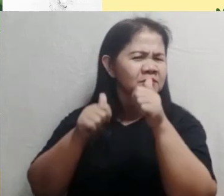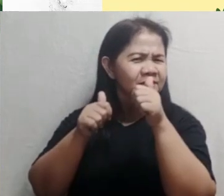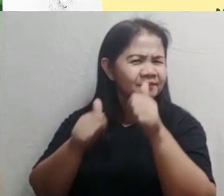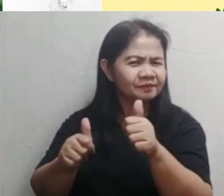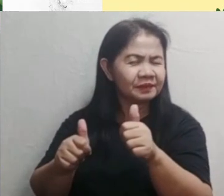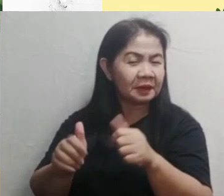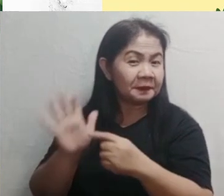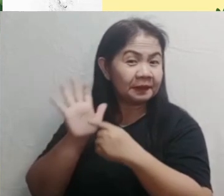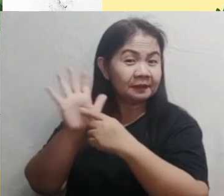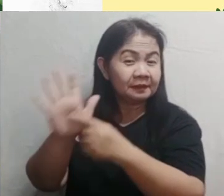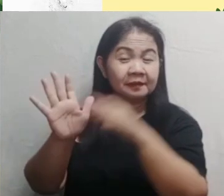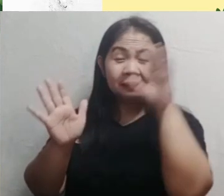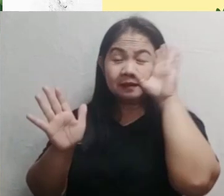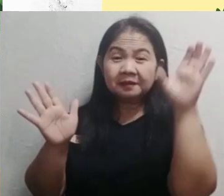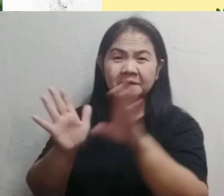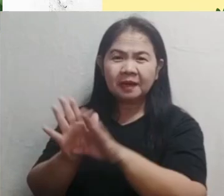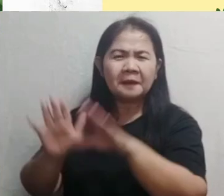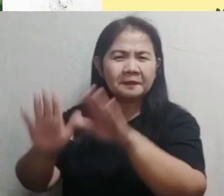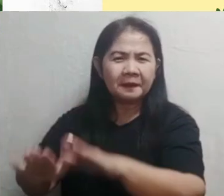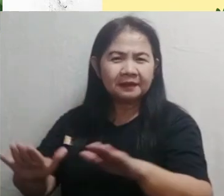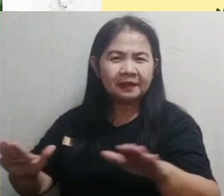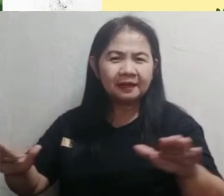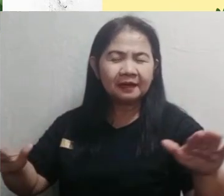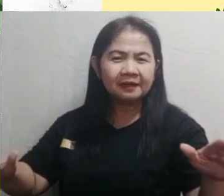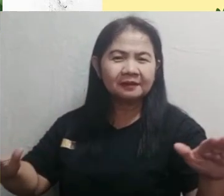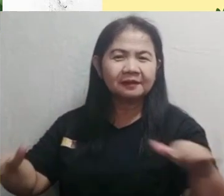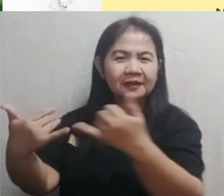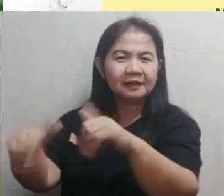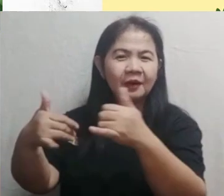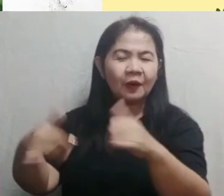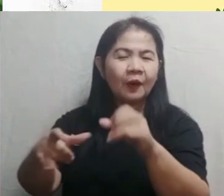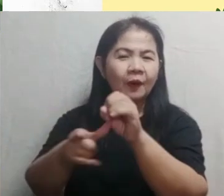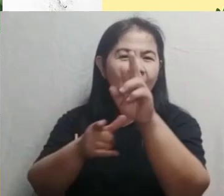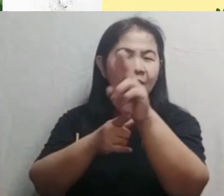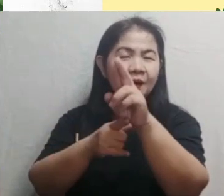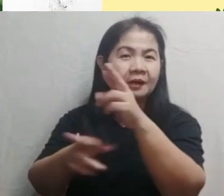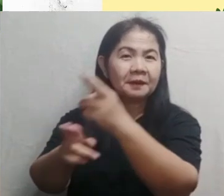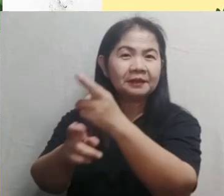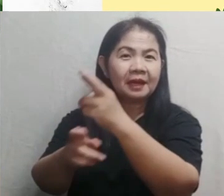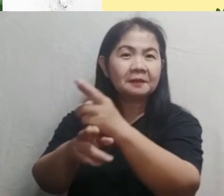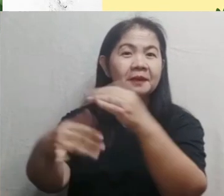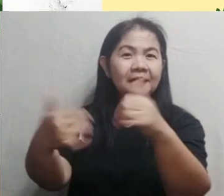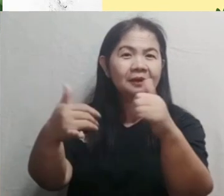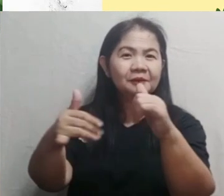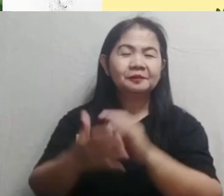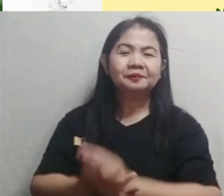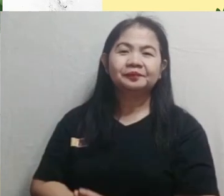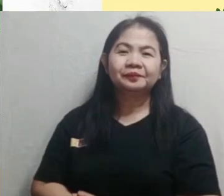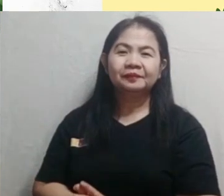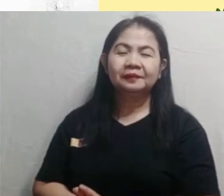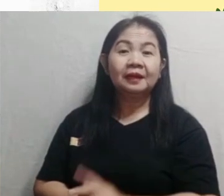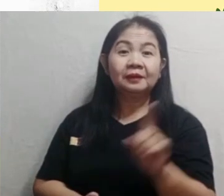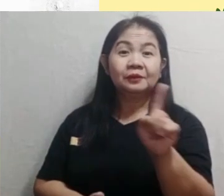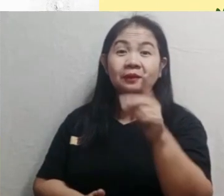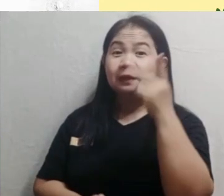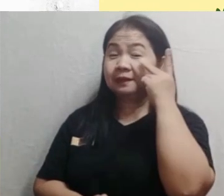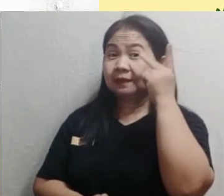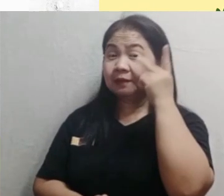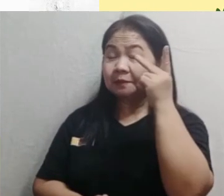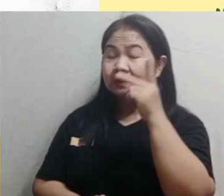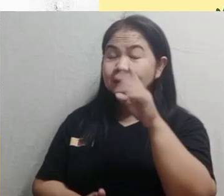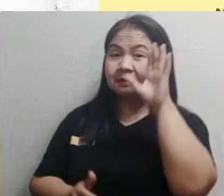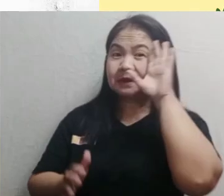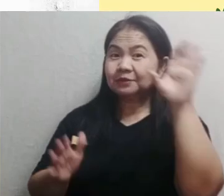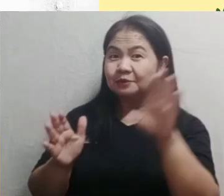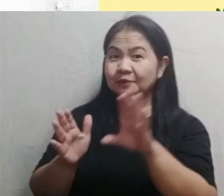Mahusay! Ang ipinapakita sa larawan ay mga batang naglalaro o ang karapatang makapaglaro. Ano ang